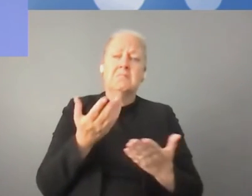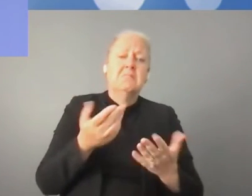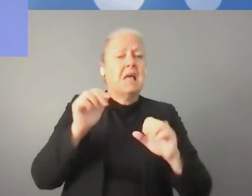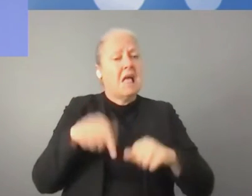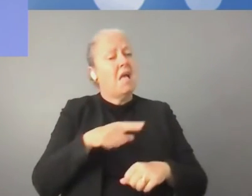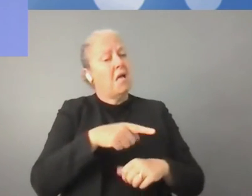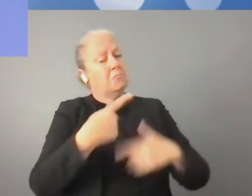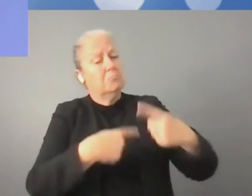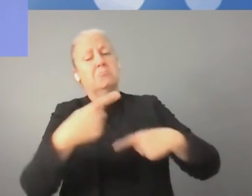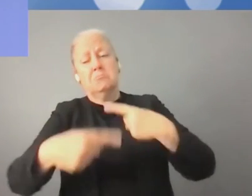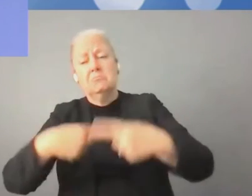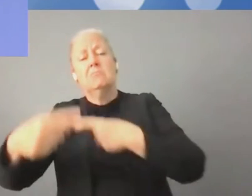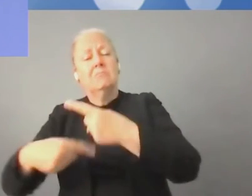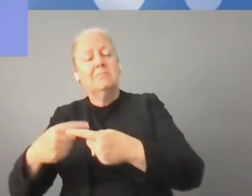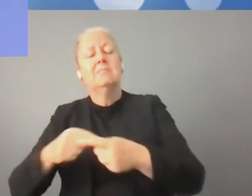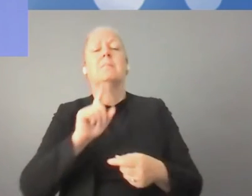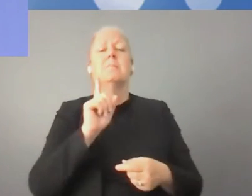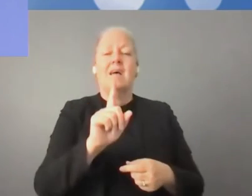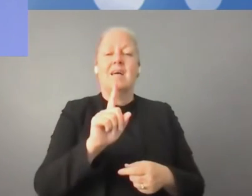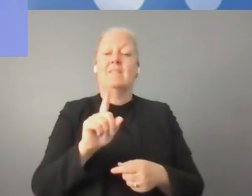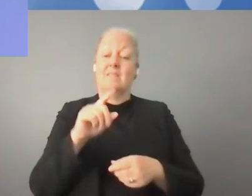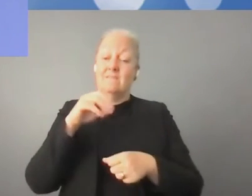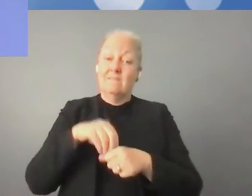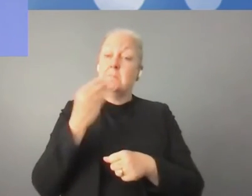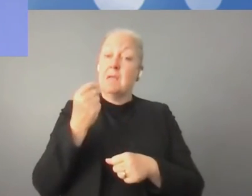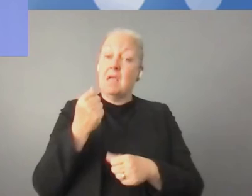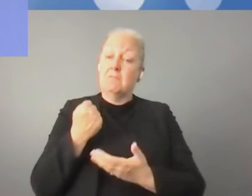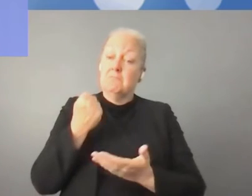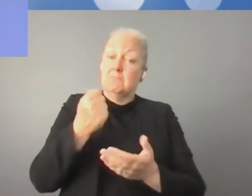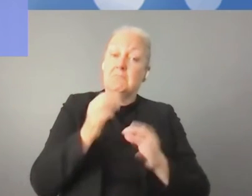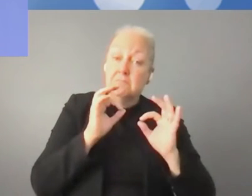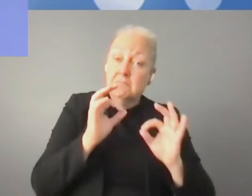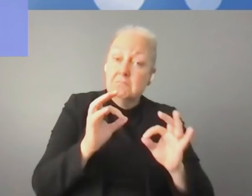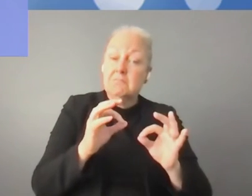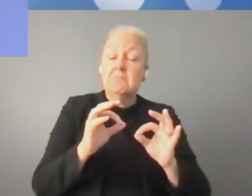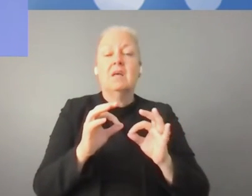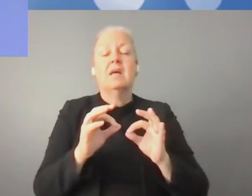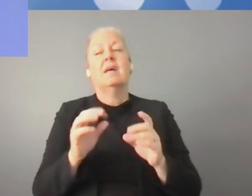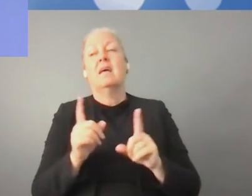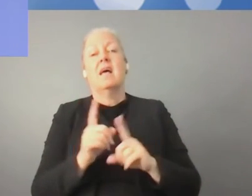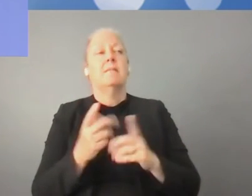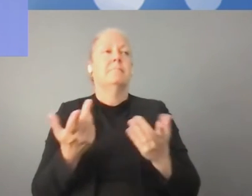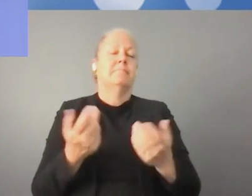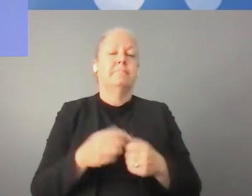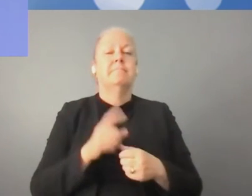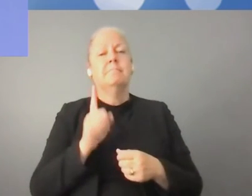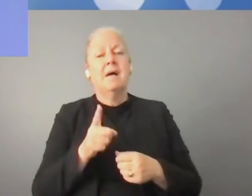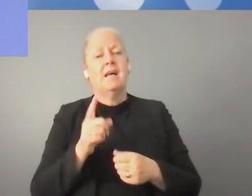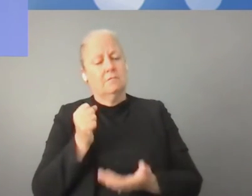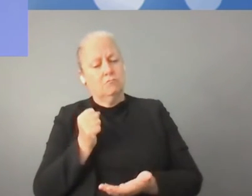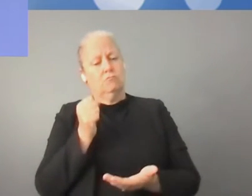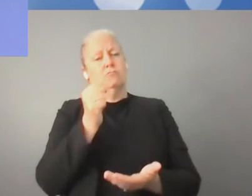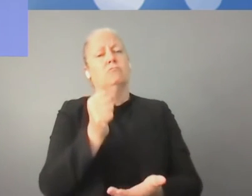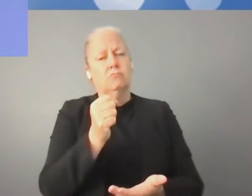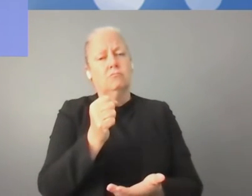готовясь к этой беседе, я связывался с сотрудниками сектора ICT, и они чаще